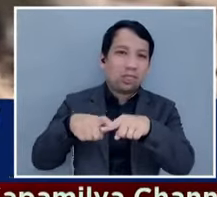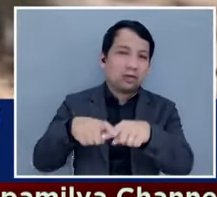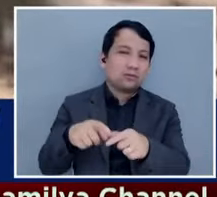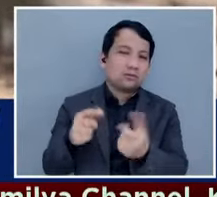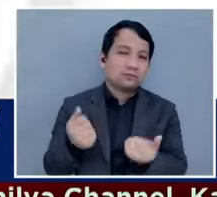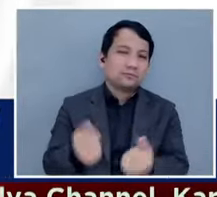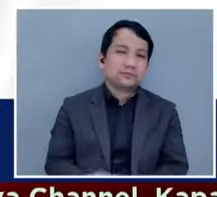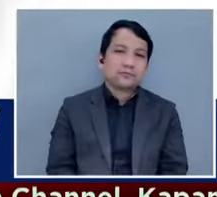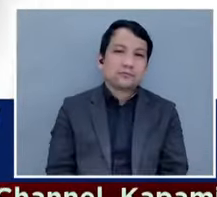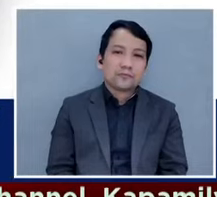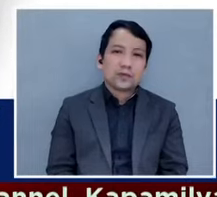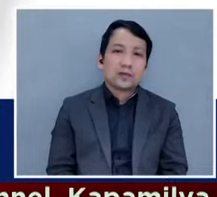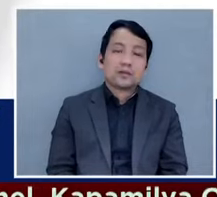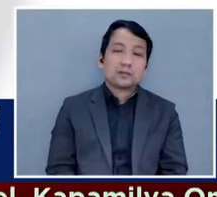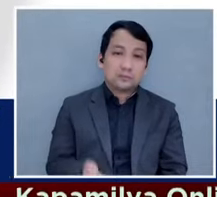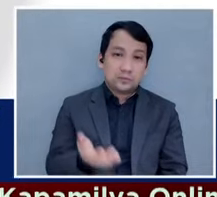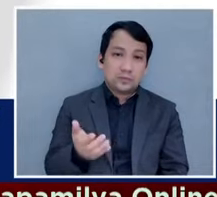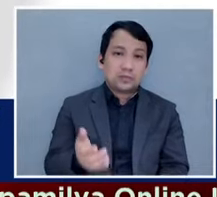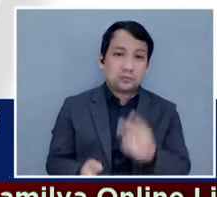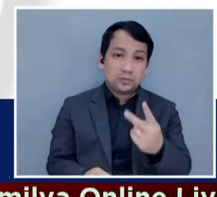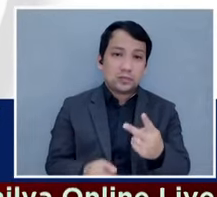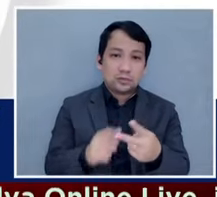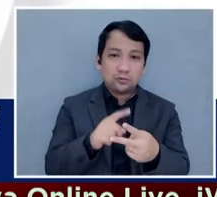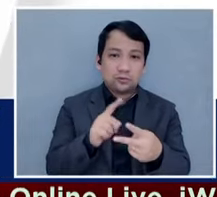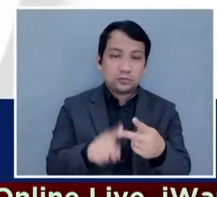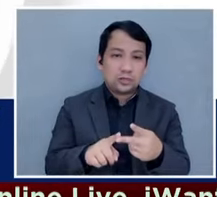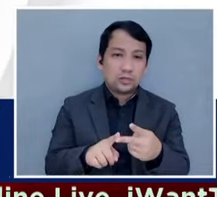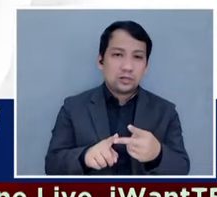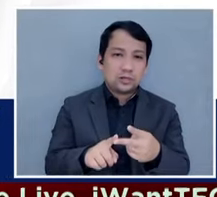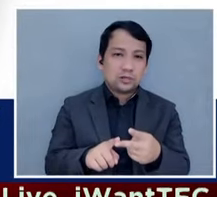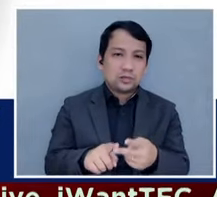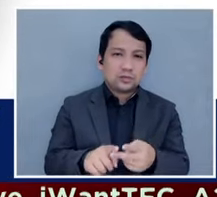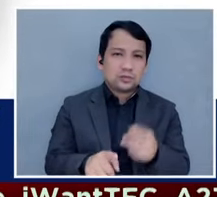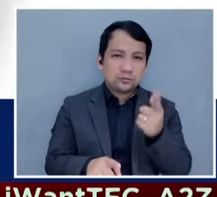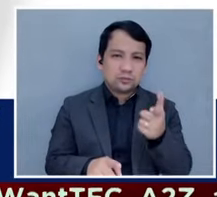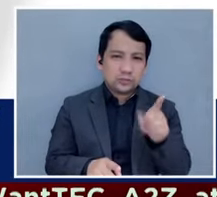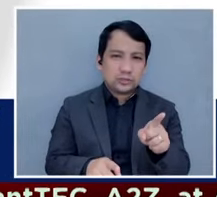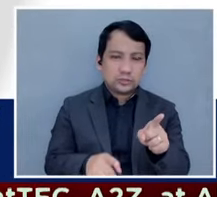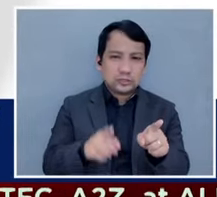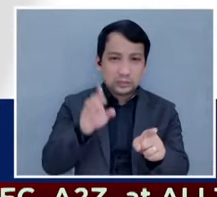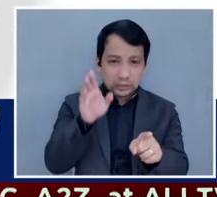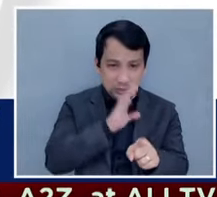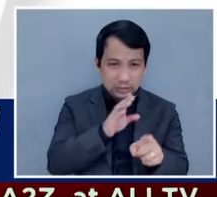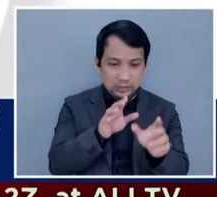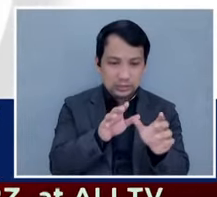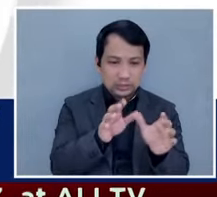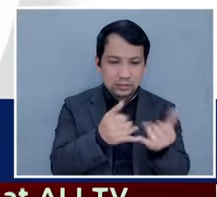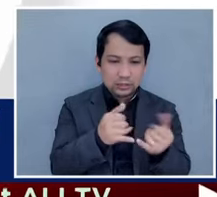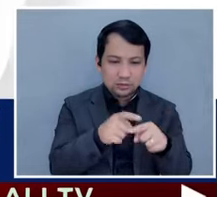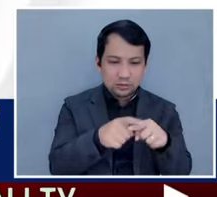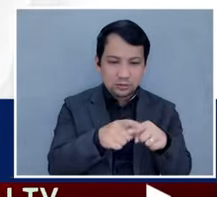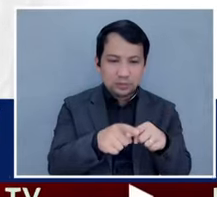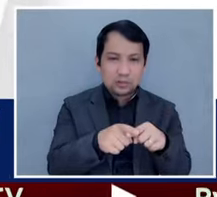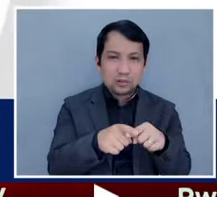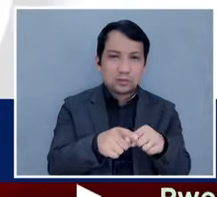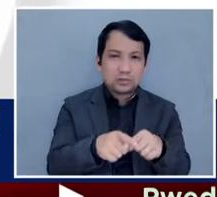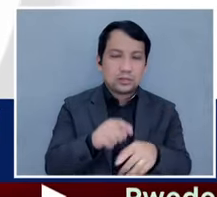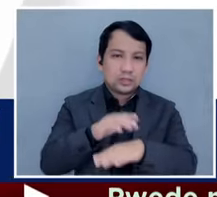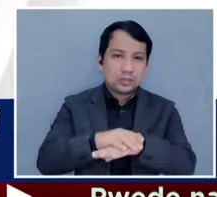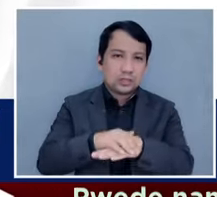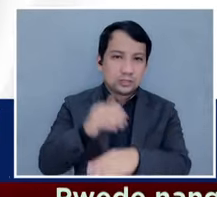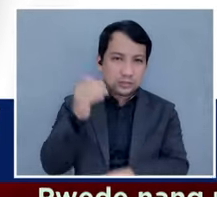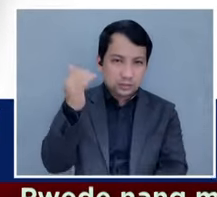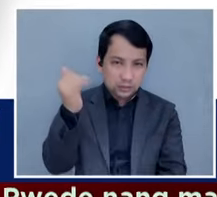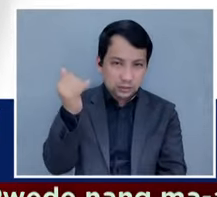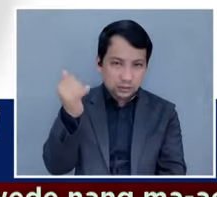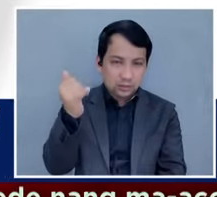lang at gumana na ulit ang dalawa sa 21 pumalyang power plants kahapon. Kaya yellow alert na lang o